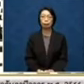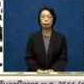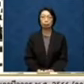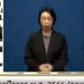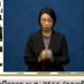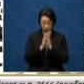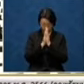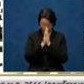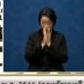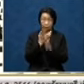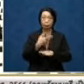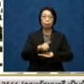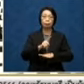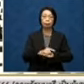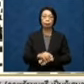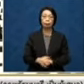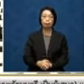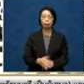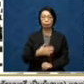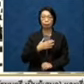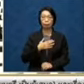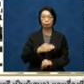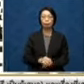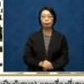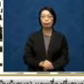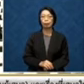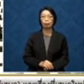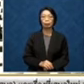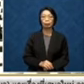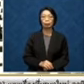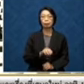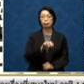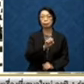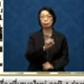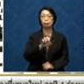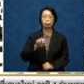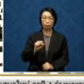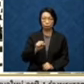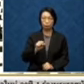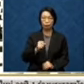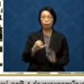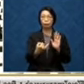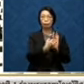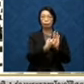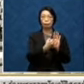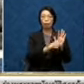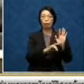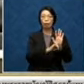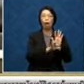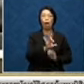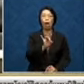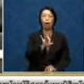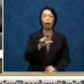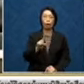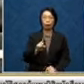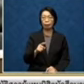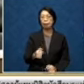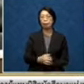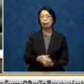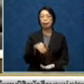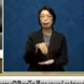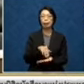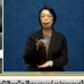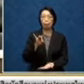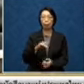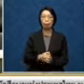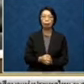เรียนท่านประธานสภาที่เคารพดิฉันนางสาวชยาภาสินธุไพรสมาชิกสภาผู้แทนราษฎรจังหวัด101เขต8พรรคเพื่อไทยดิฉัน